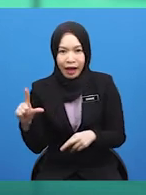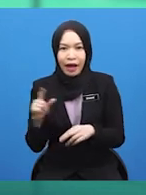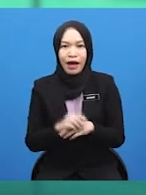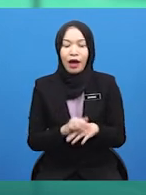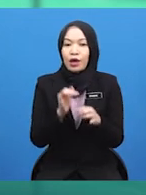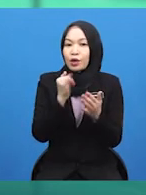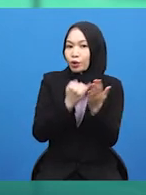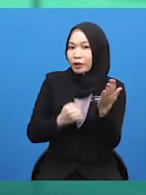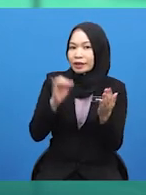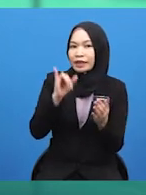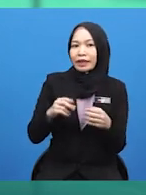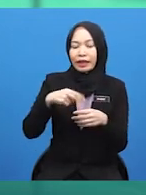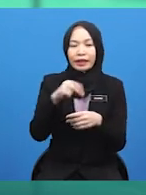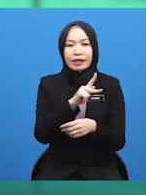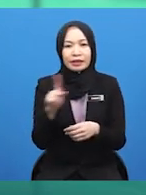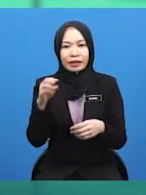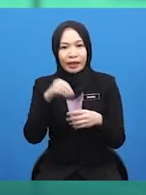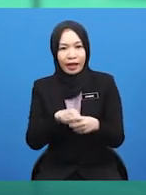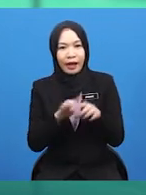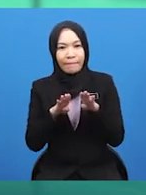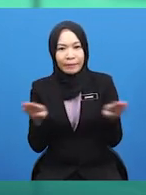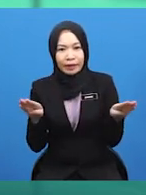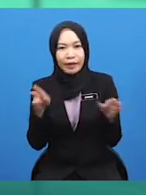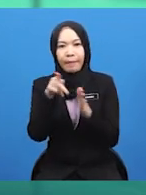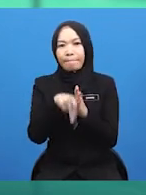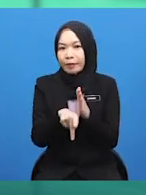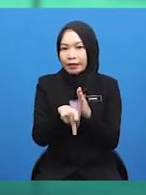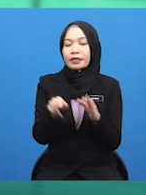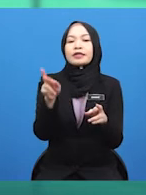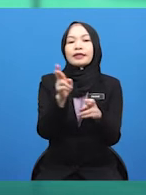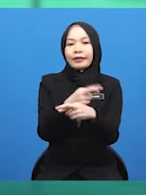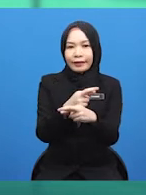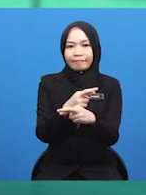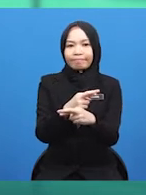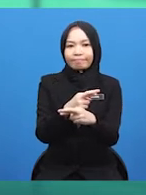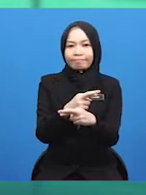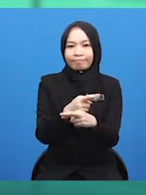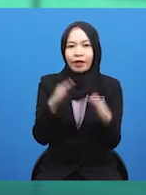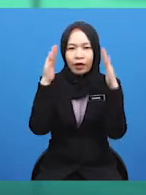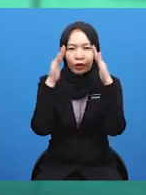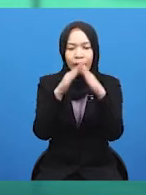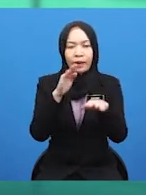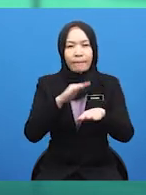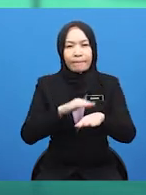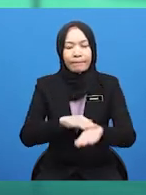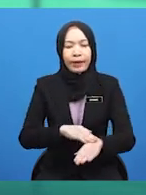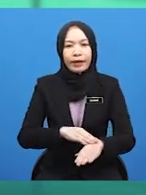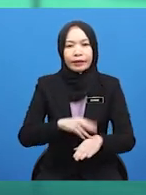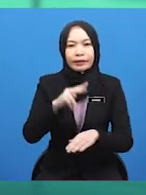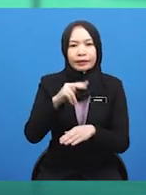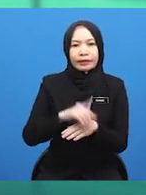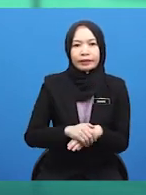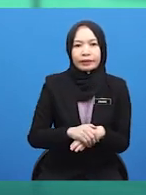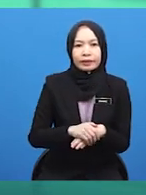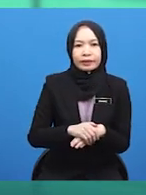ialah lukisan yang dihasilkan dalam bidang perekaan. Okay. Tumpuan kepada nilai estetika dan